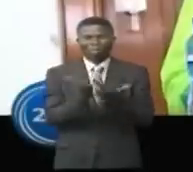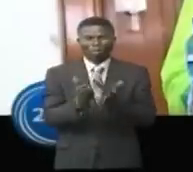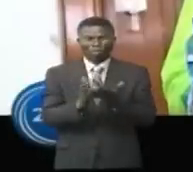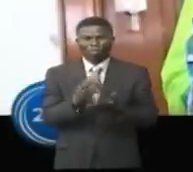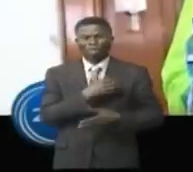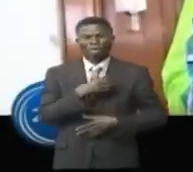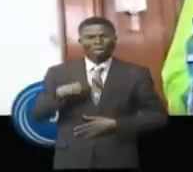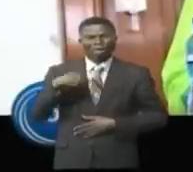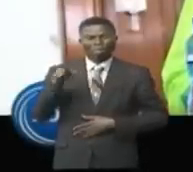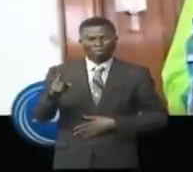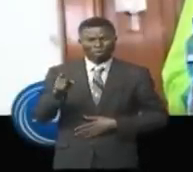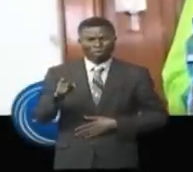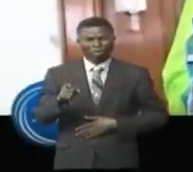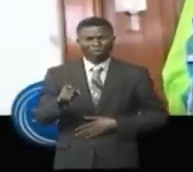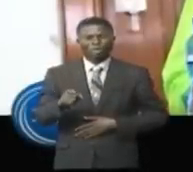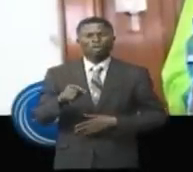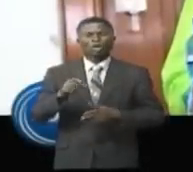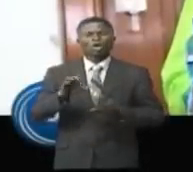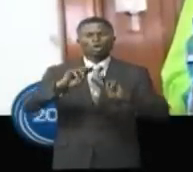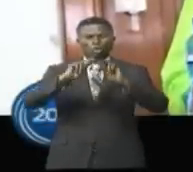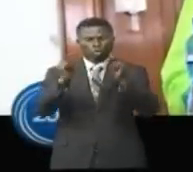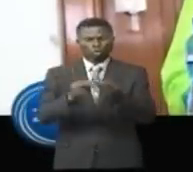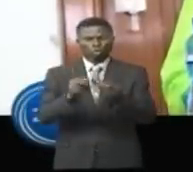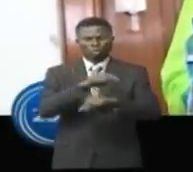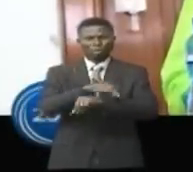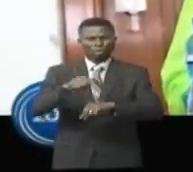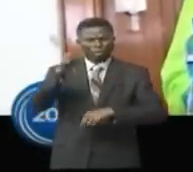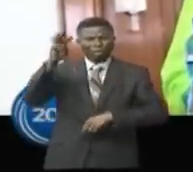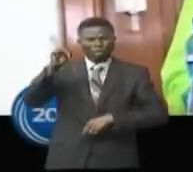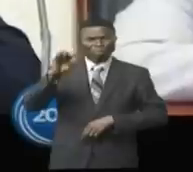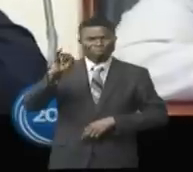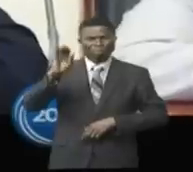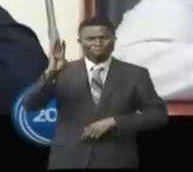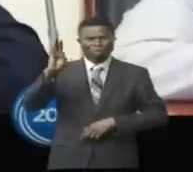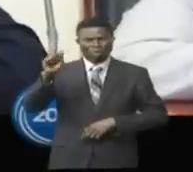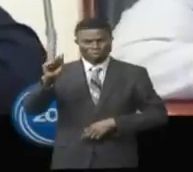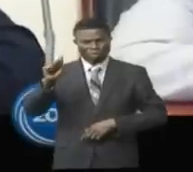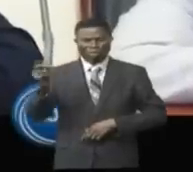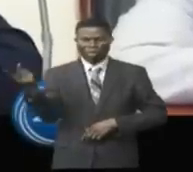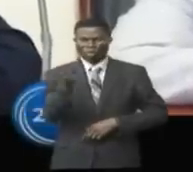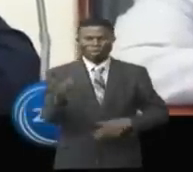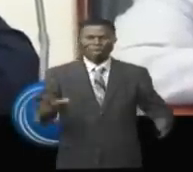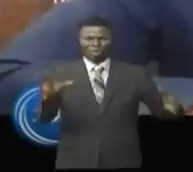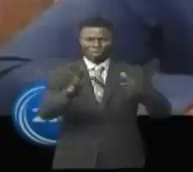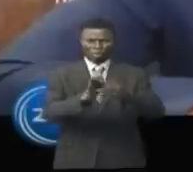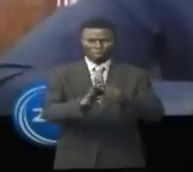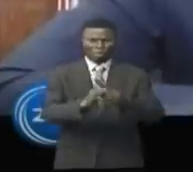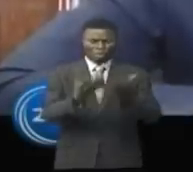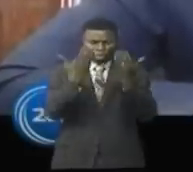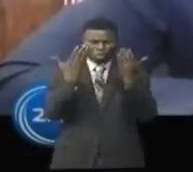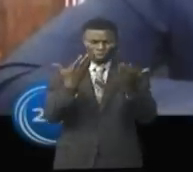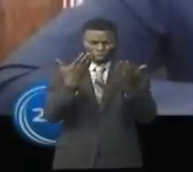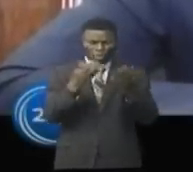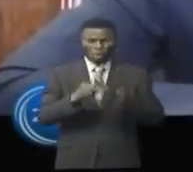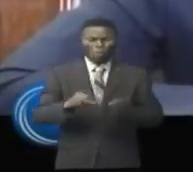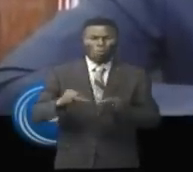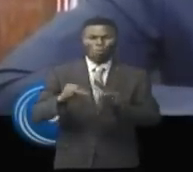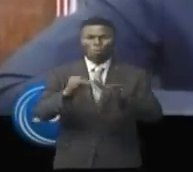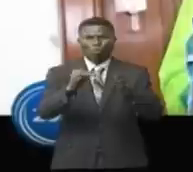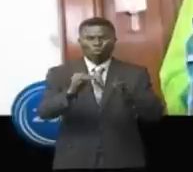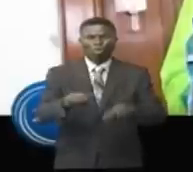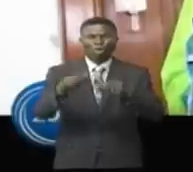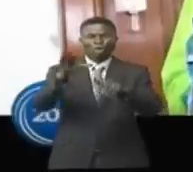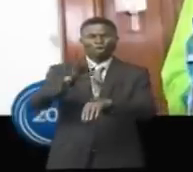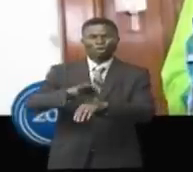Kaïnda Maïna, une commission ministère MIBA et Eco Mining va être mise en place pour étudier les voies et moyens de